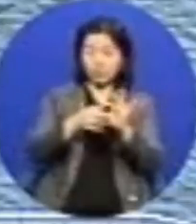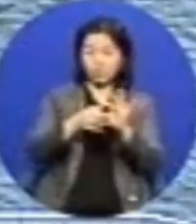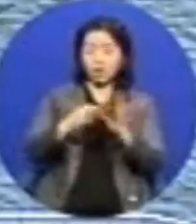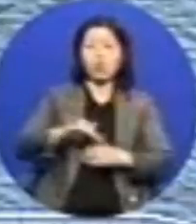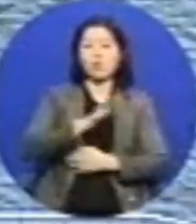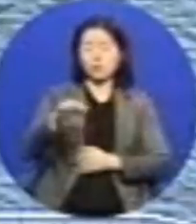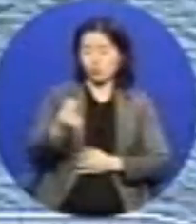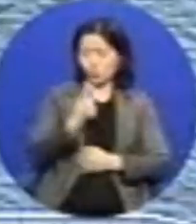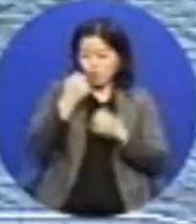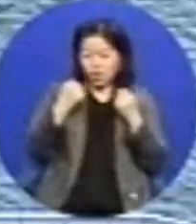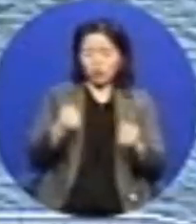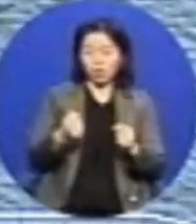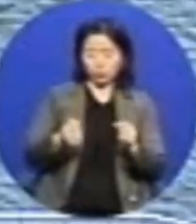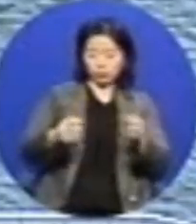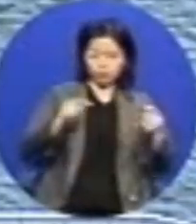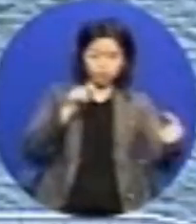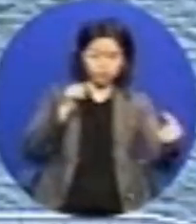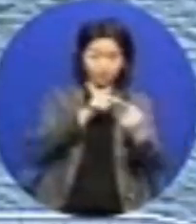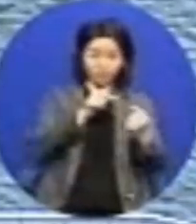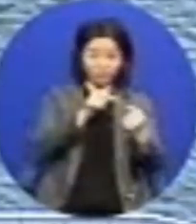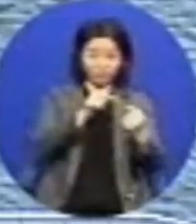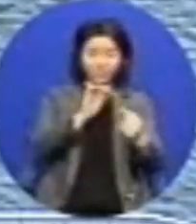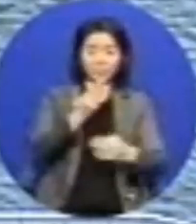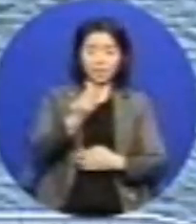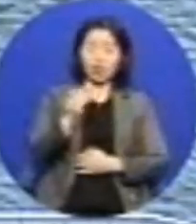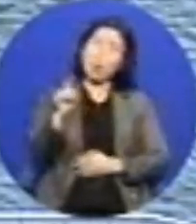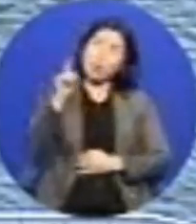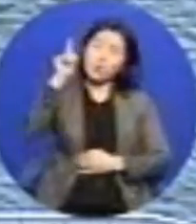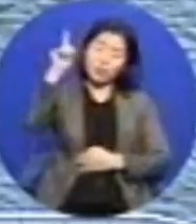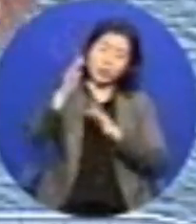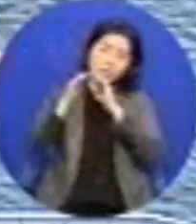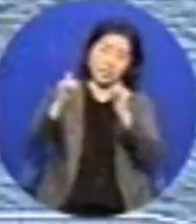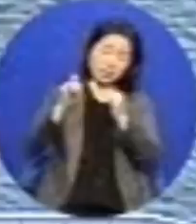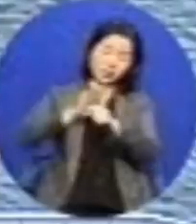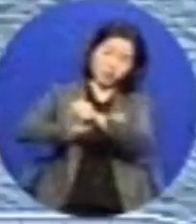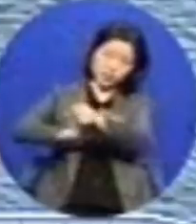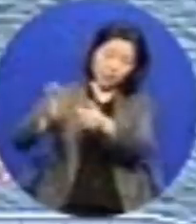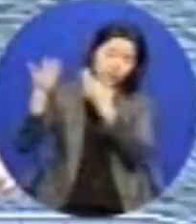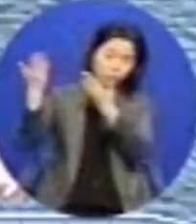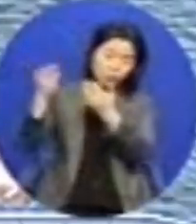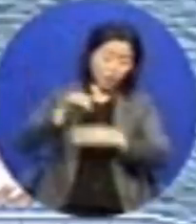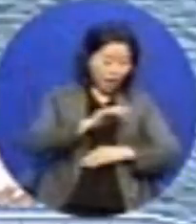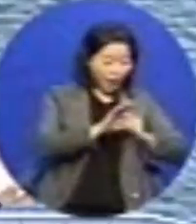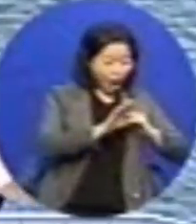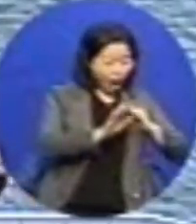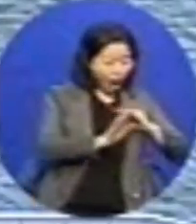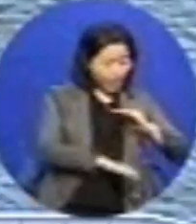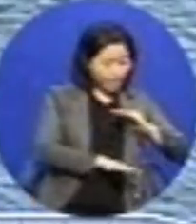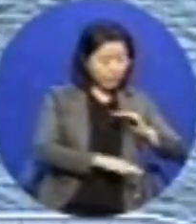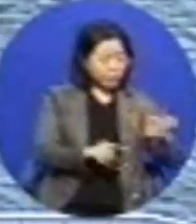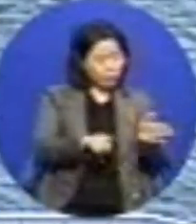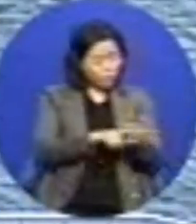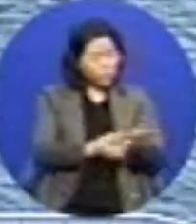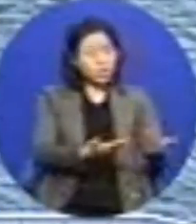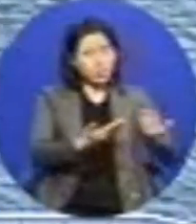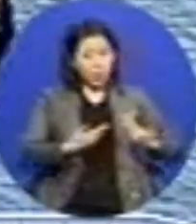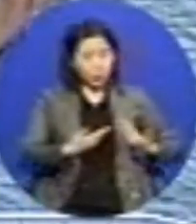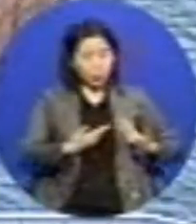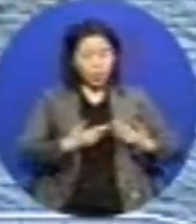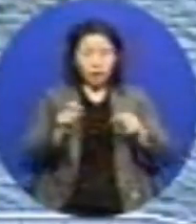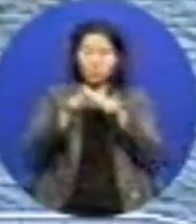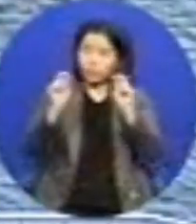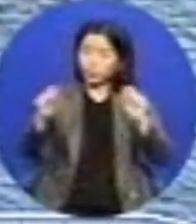생존과 도 직결된 분 됩니다 윗사람에게 도 잘하고 아랫사람에게 도신 대를 얻고 그리고 동료들